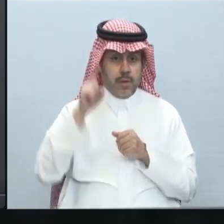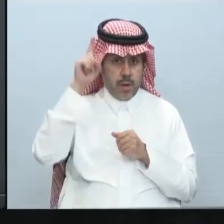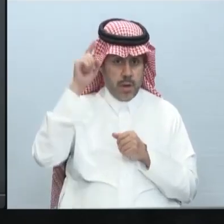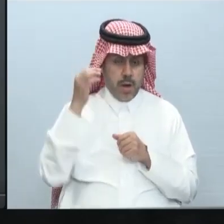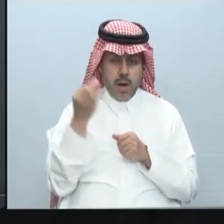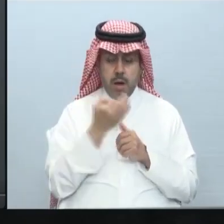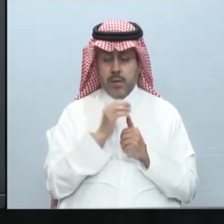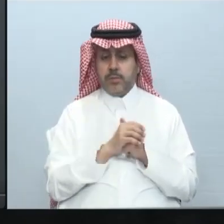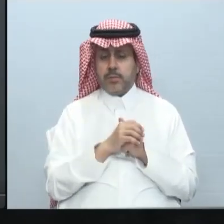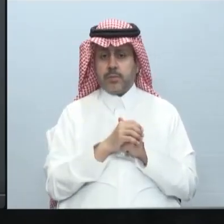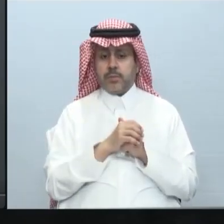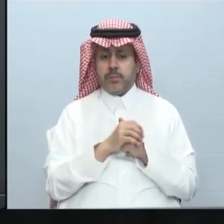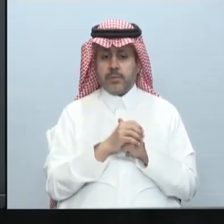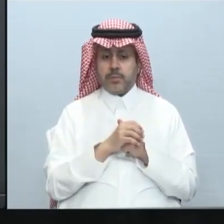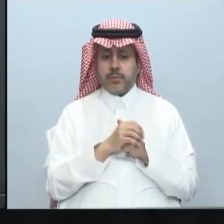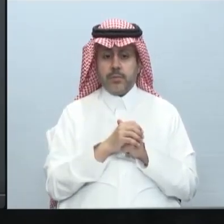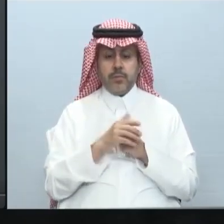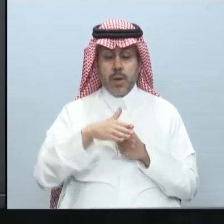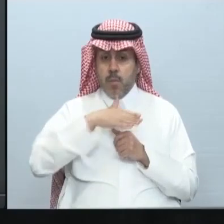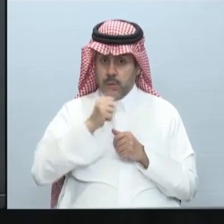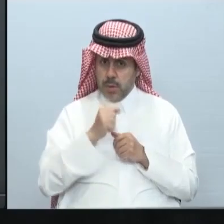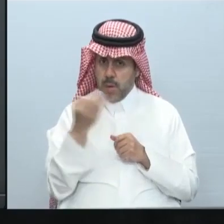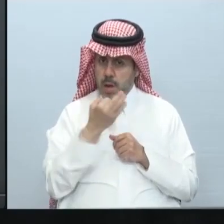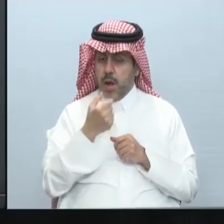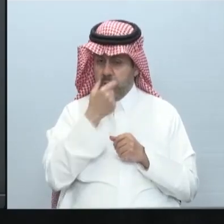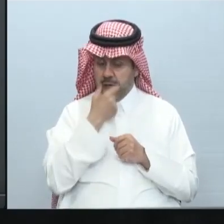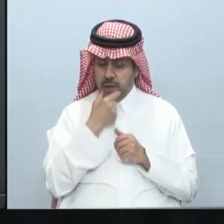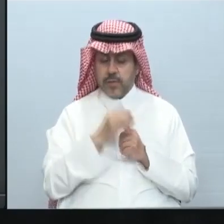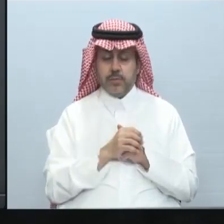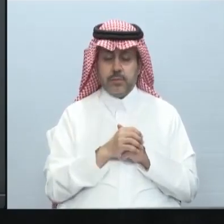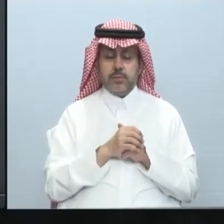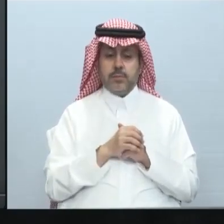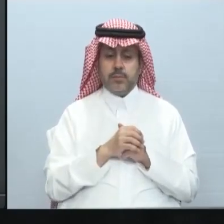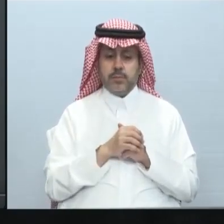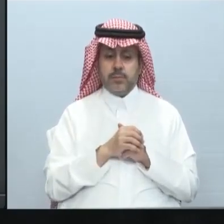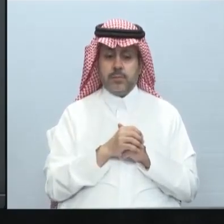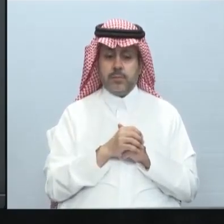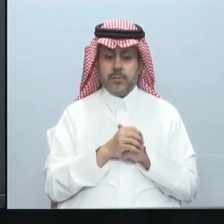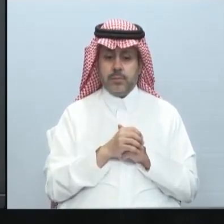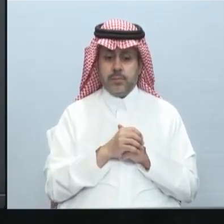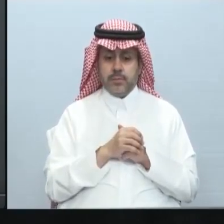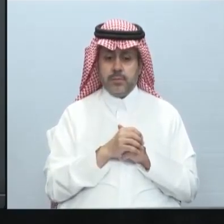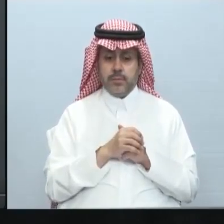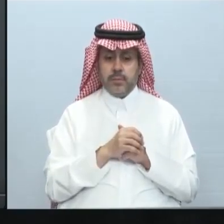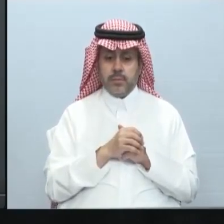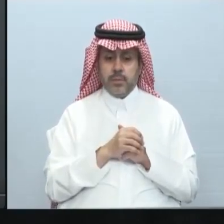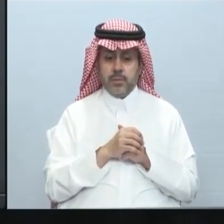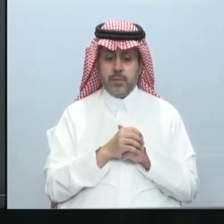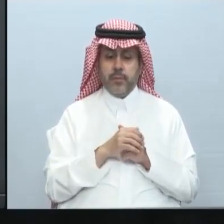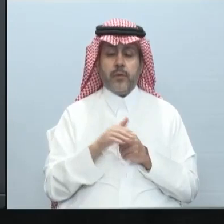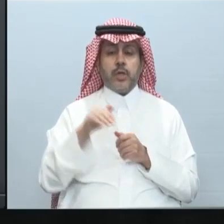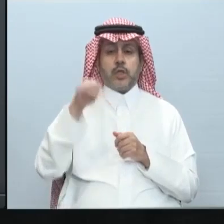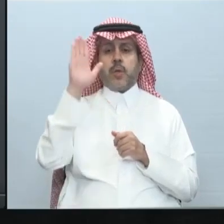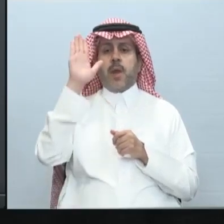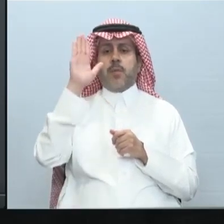قال في فان النبي صلى الله عليه وسلم قال في الحديث اذا رفع العبد فقال فانه يقول